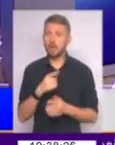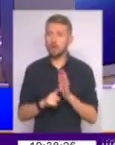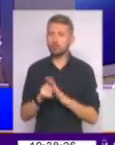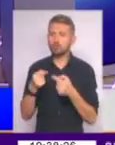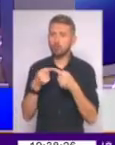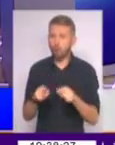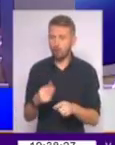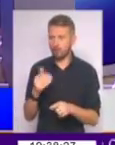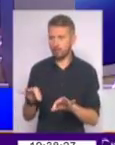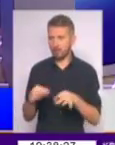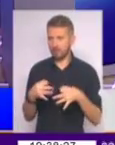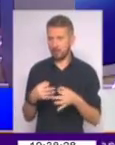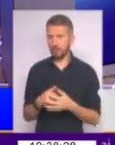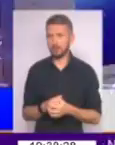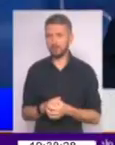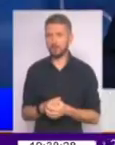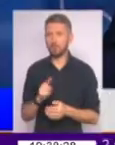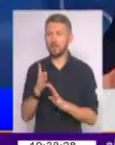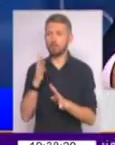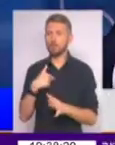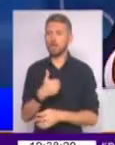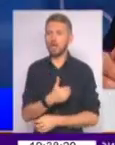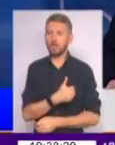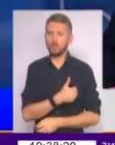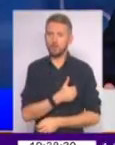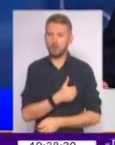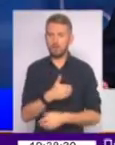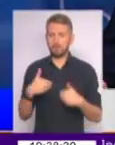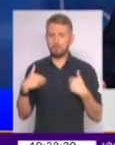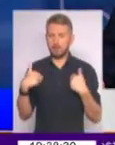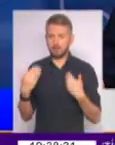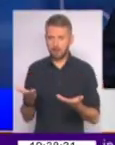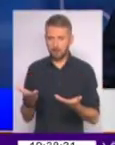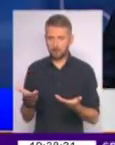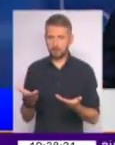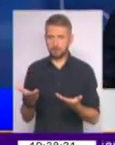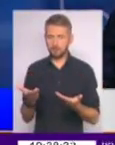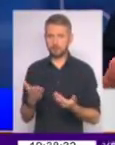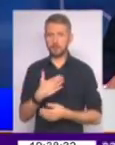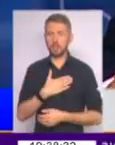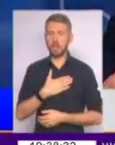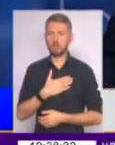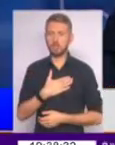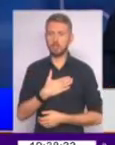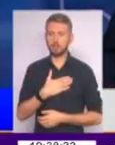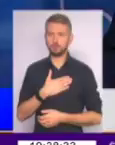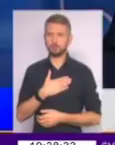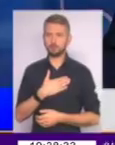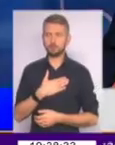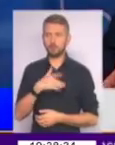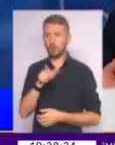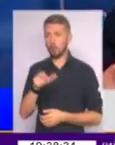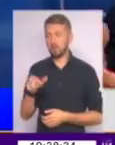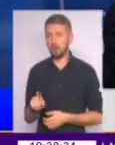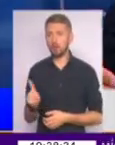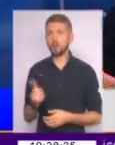вашим дозволенням. В першу чергу я хочу поздравити наших громадян за